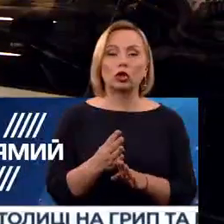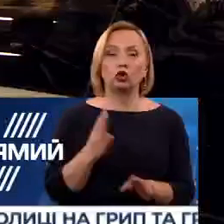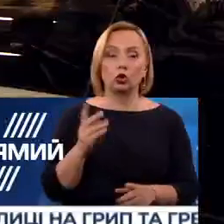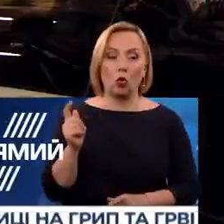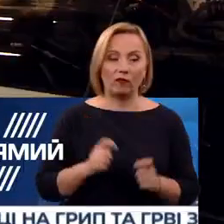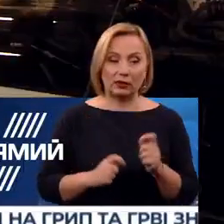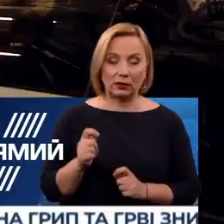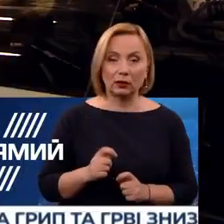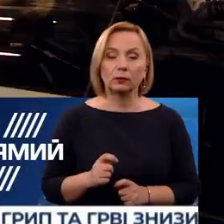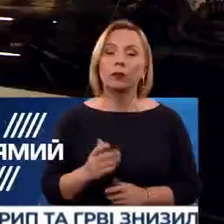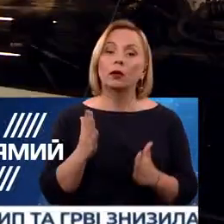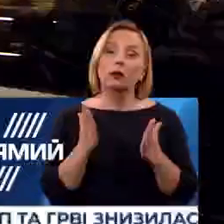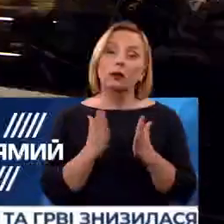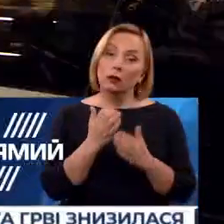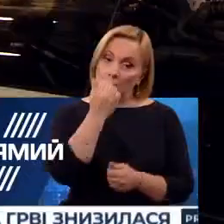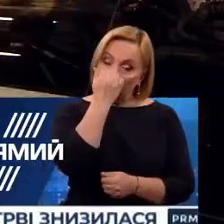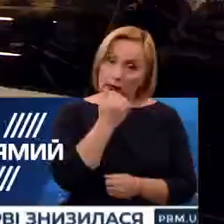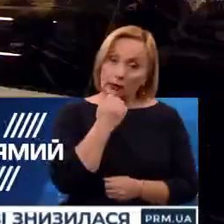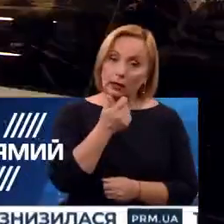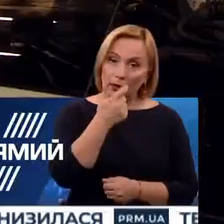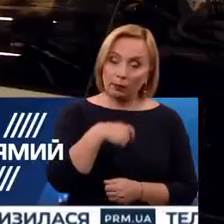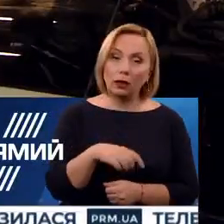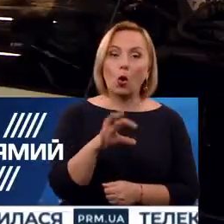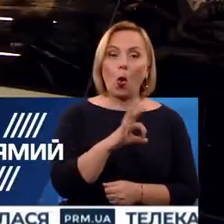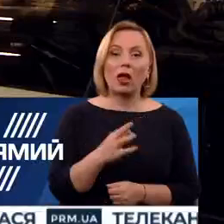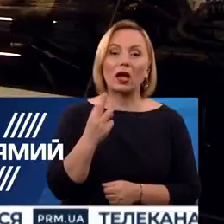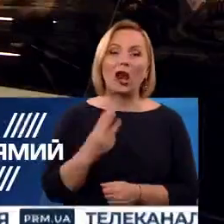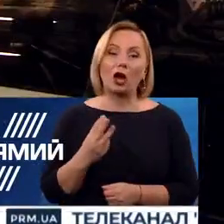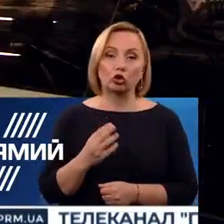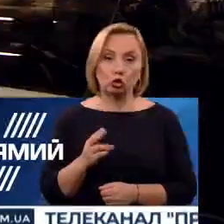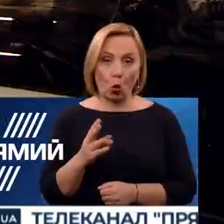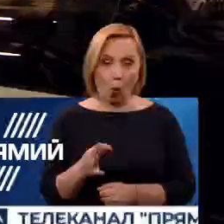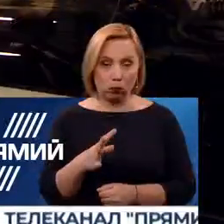щоб попрощатися і подякувати пану Олегу. Олег Ляшко, лідер радикальної партії, був з нами на